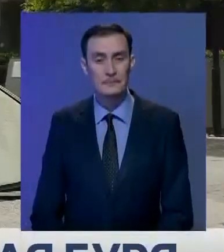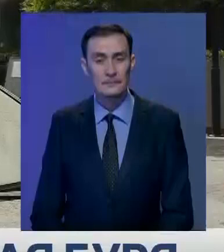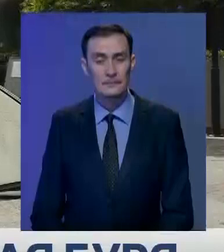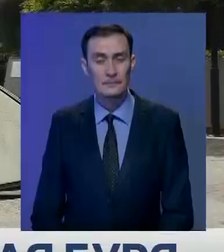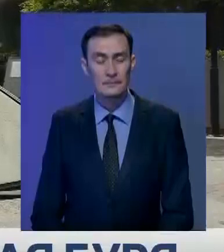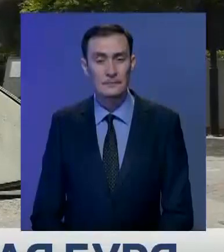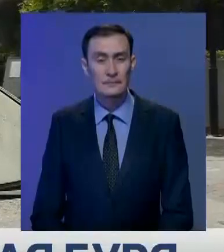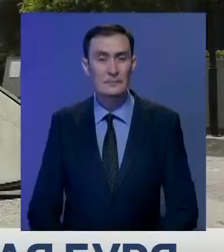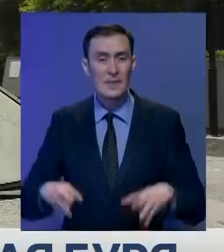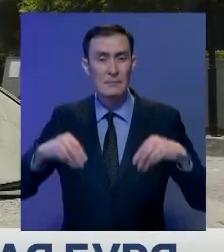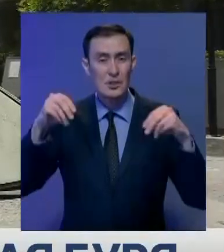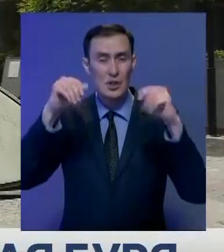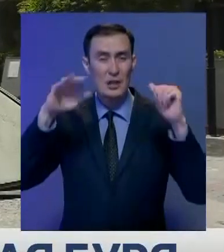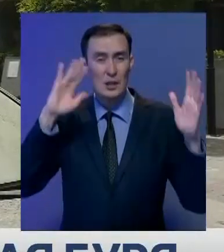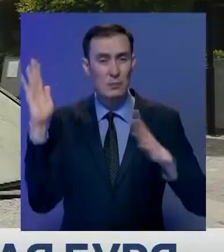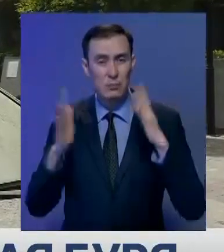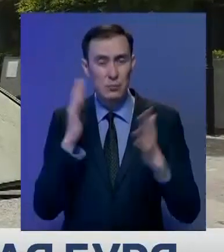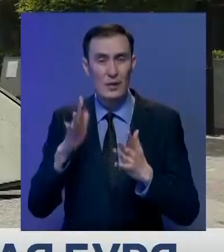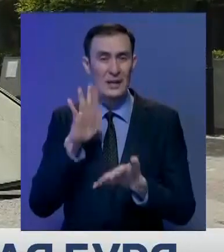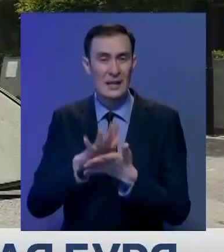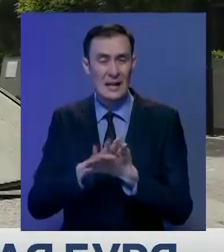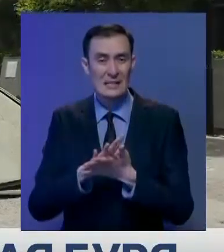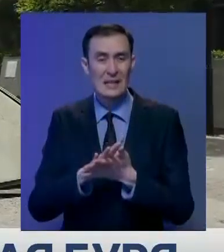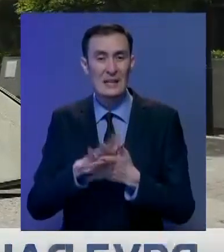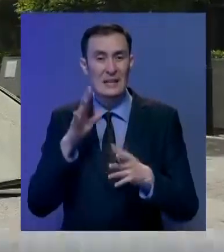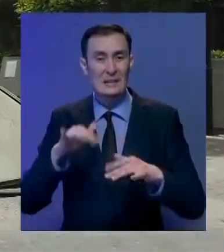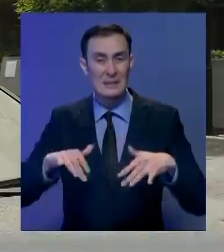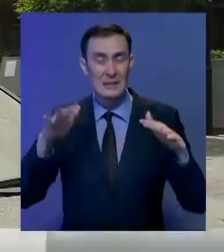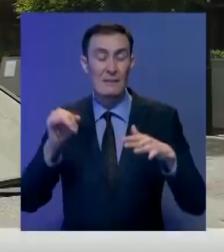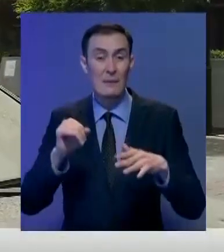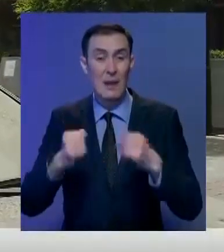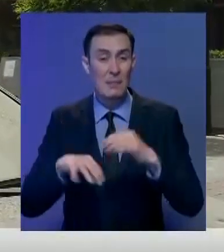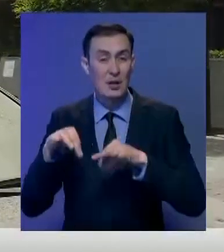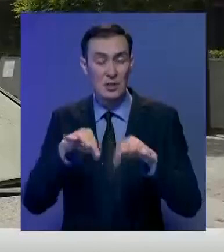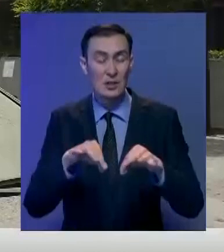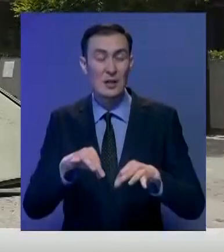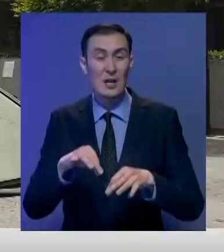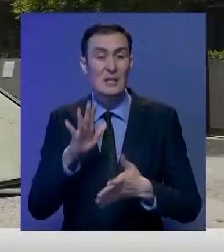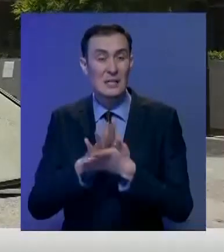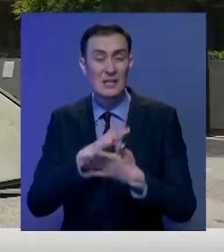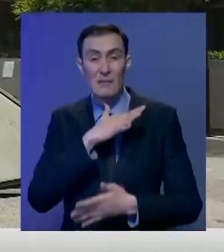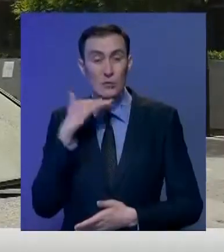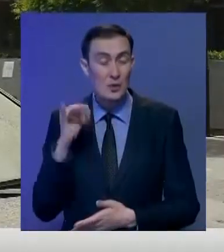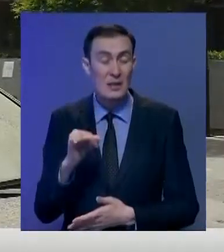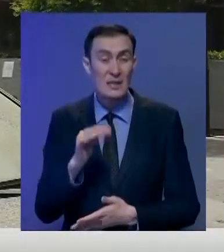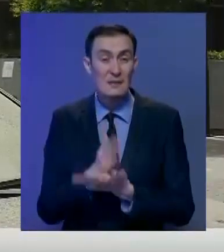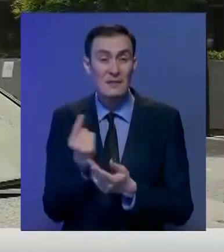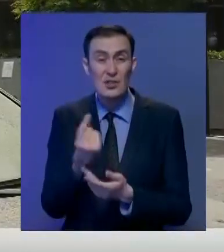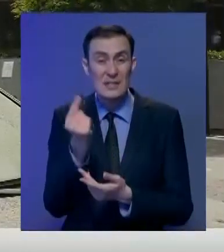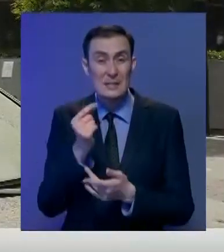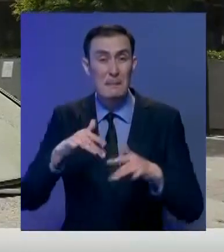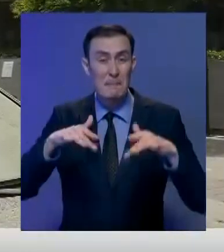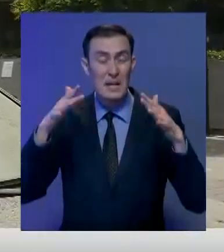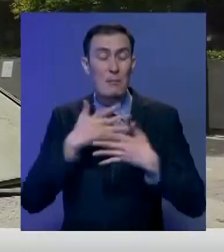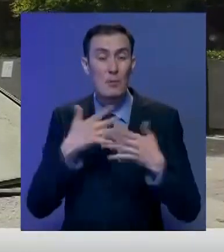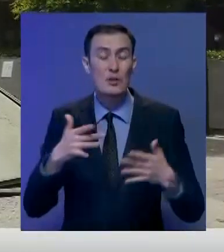Дождь вместе с песчаной бурей оставил заметные грязные следы на машинах. Во время бурь уровень загрязнения очень высокий. При этом содержание частиц пыли